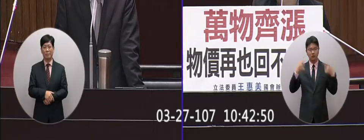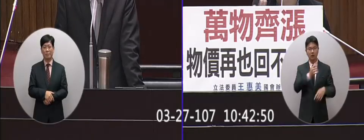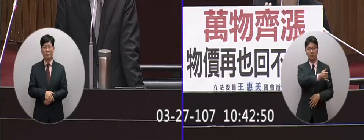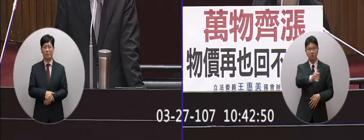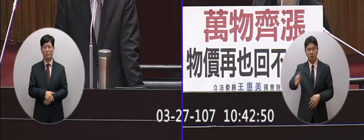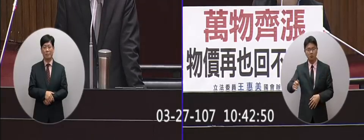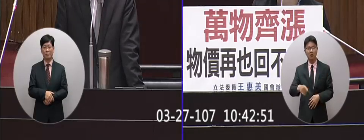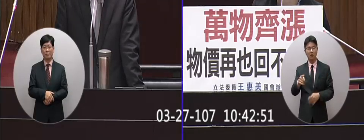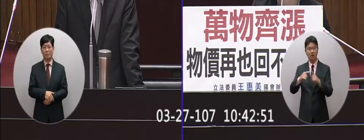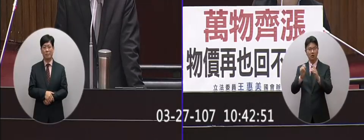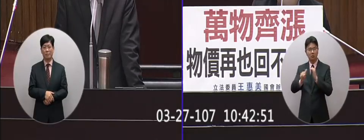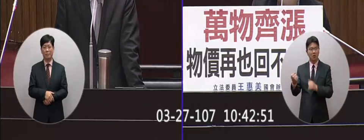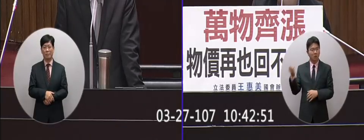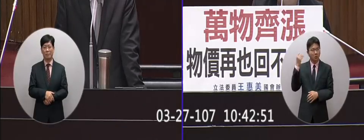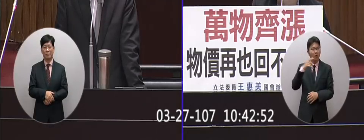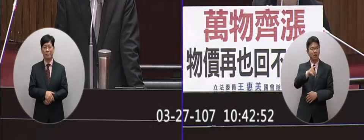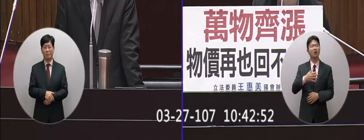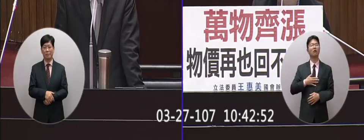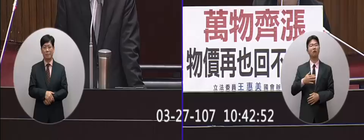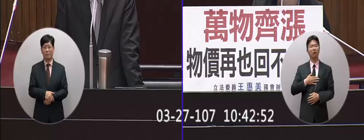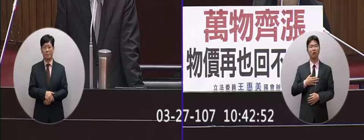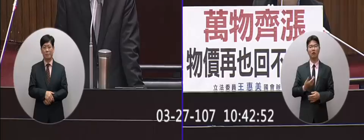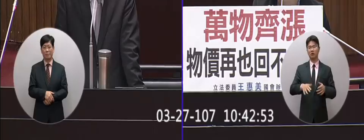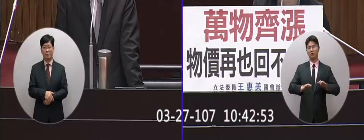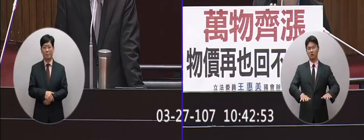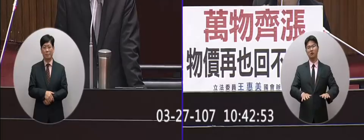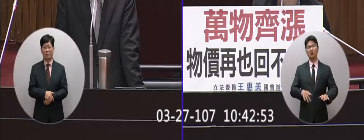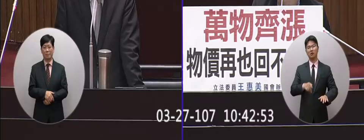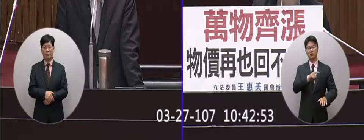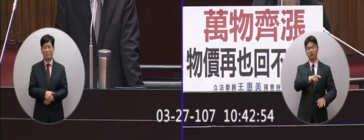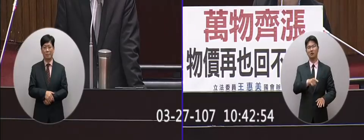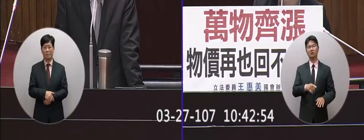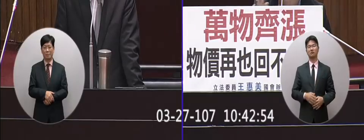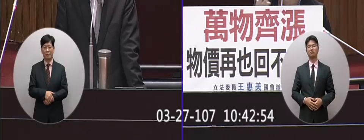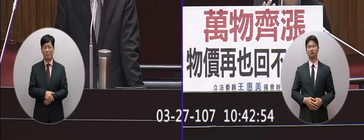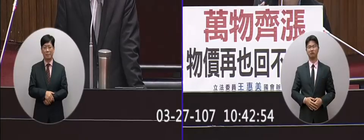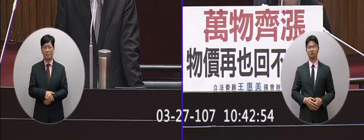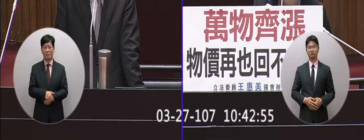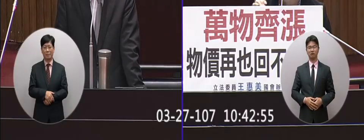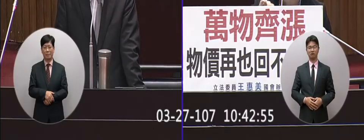得到基层民众的声音，现在因为你这个日积万